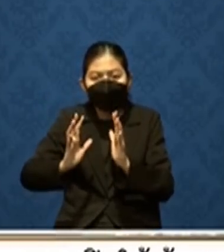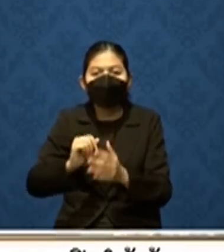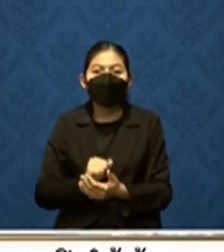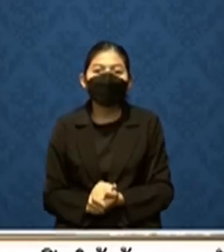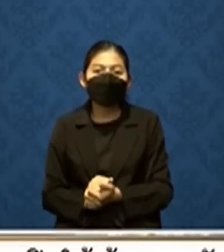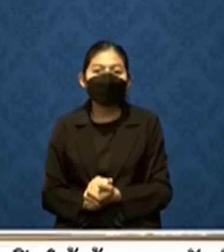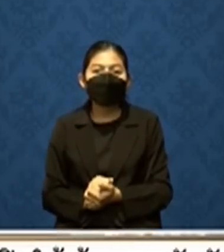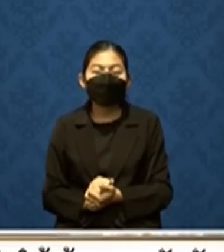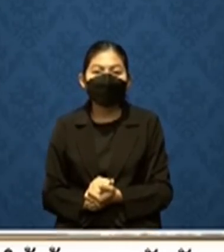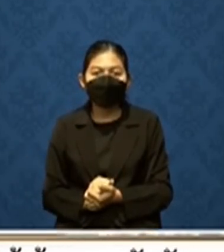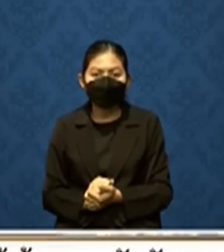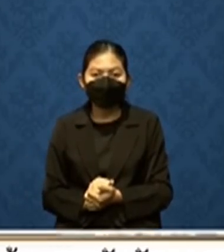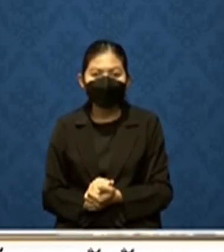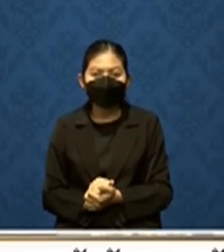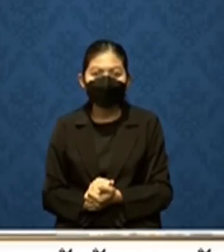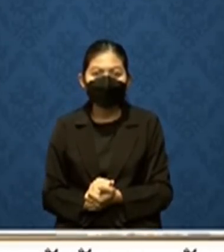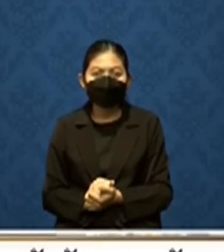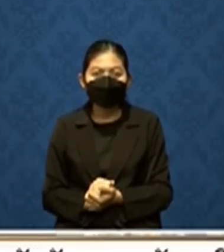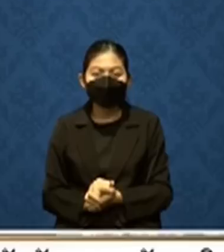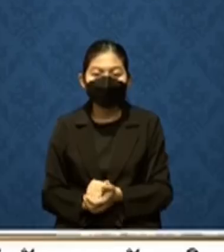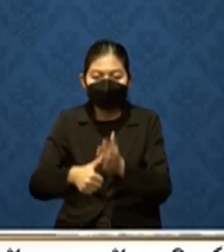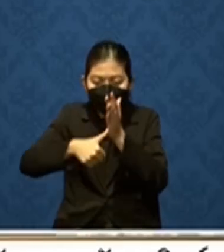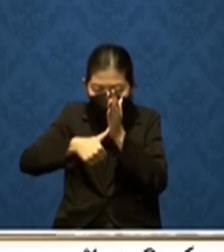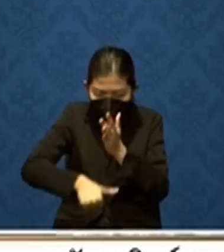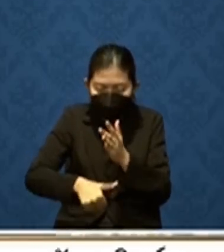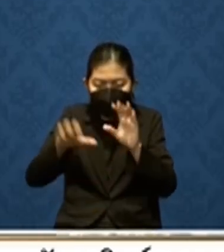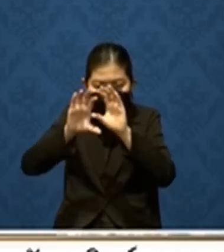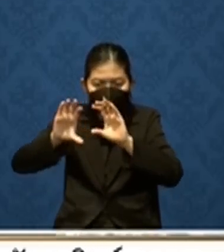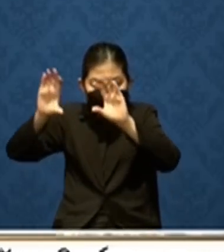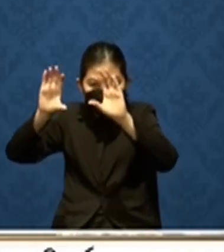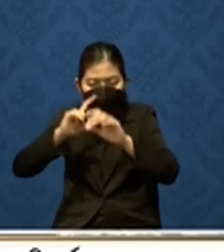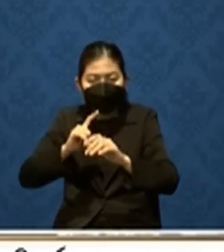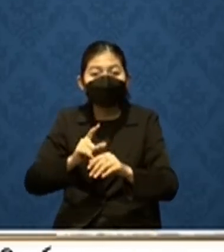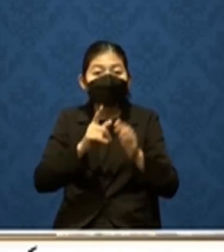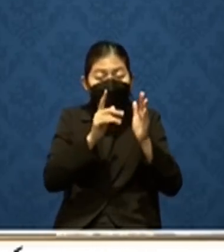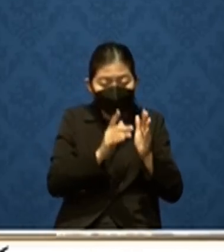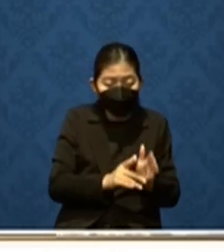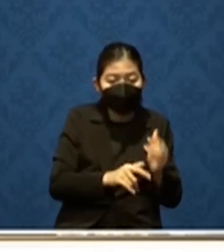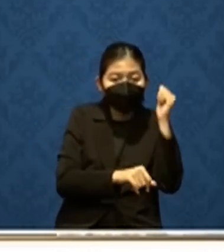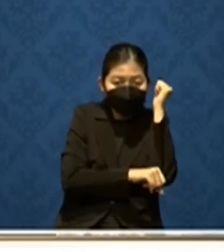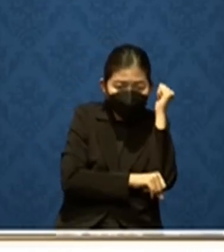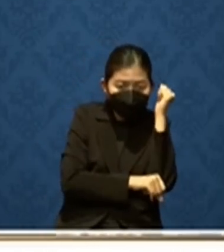ชื่อเรียกว่าผู้ชมนี่ทั้งรถและประชาชนนะครับ